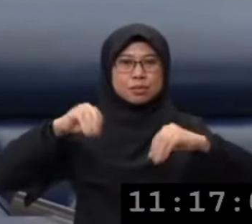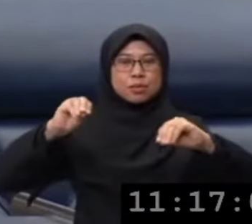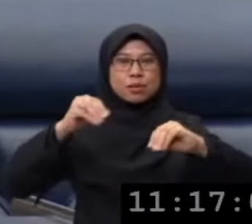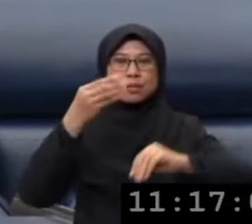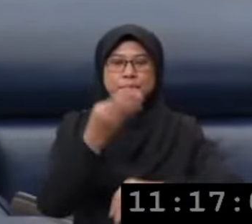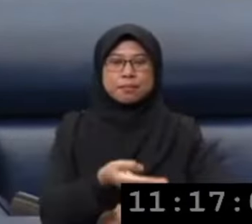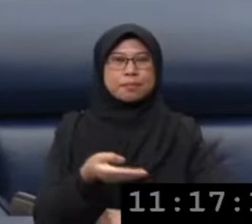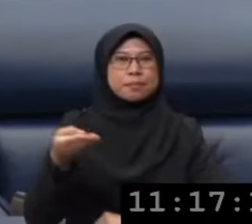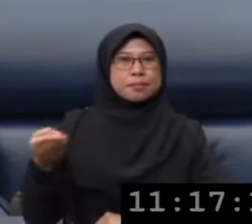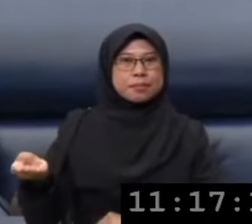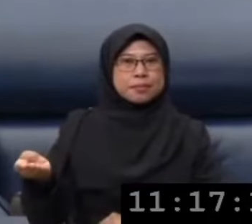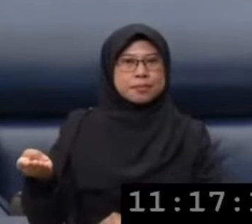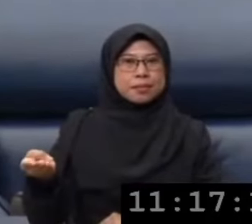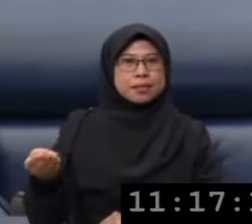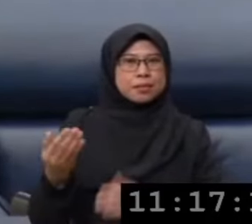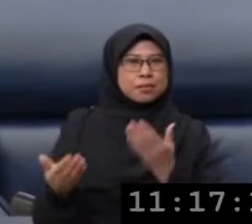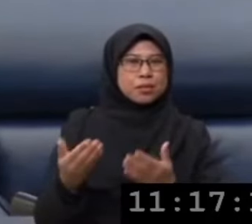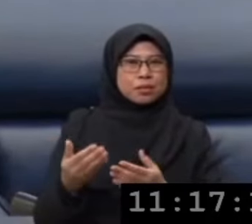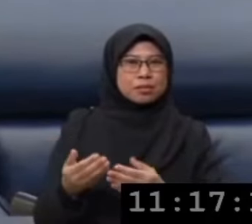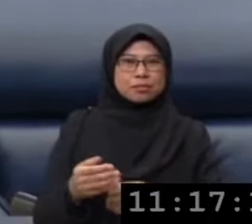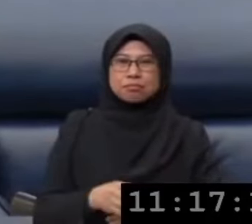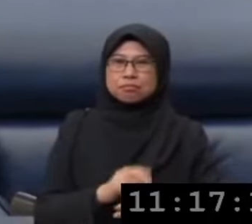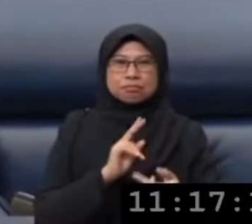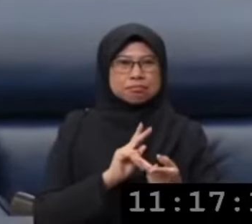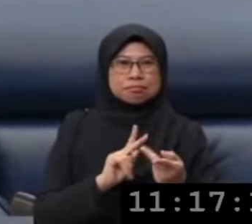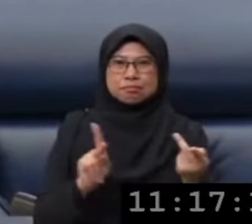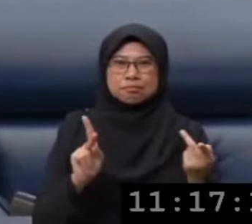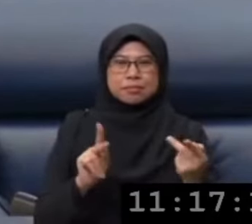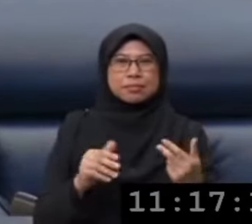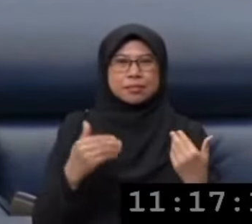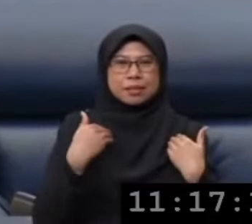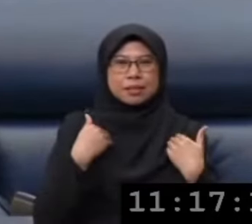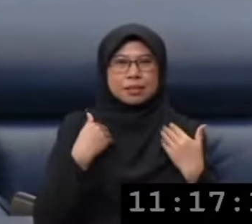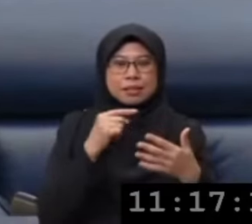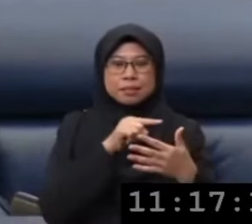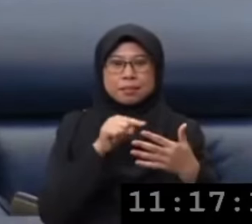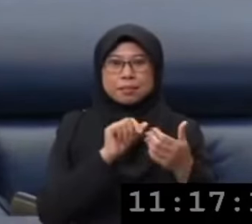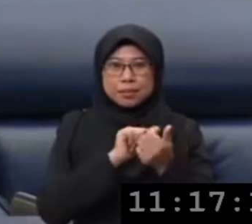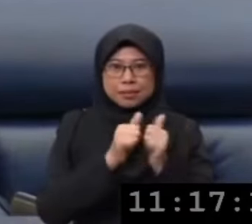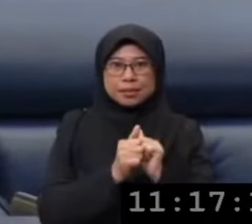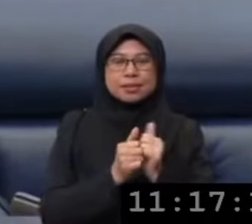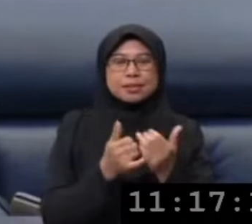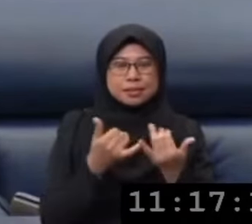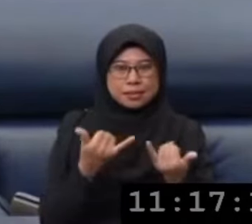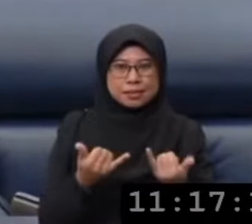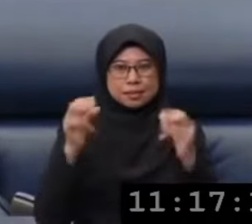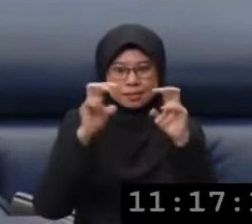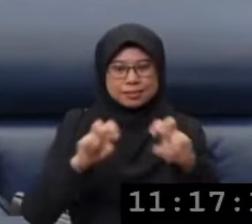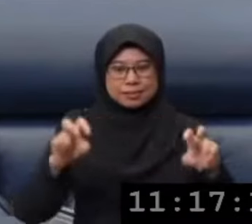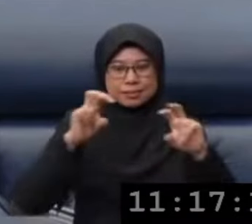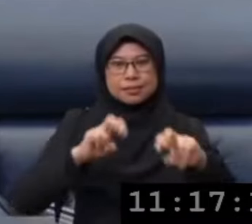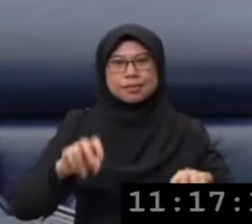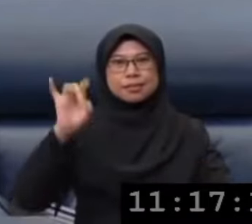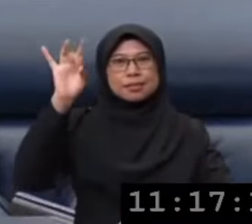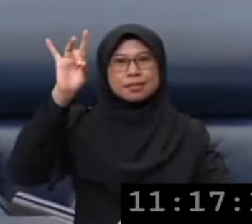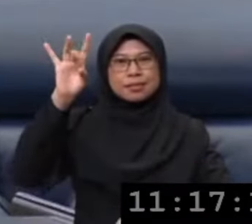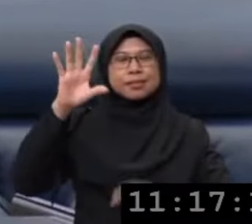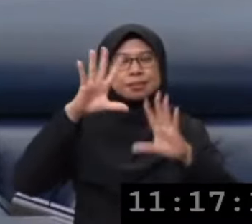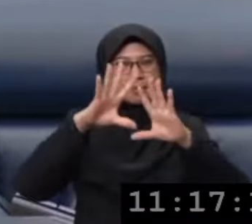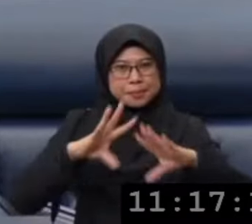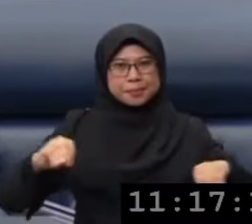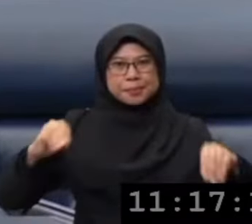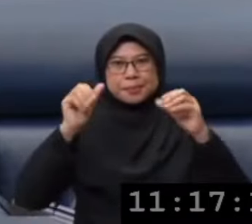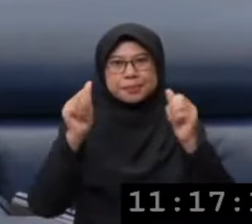produk-produk yang mungkin tidak patut ya Jadi ada beberapa perkara ni sedang diteliti dan insya-allah kita akan tangani dengan lebih